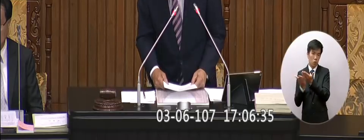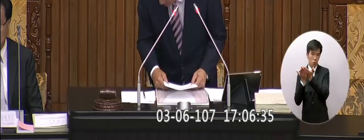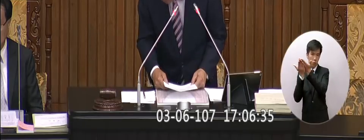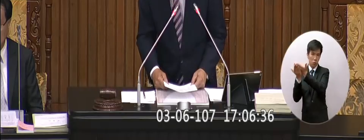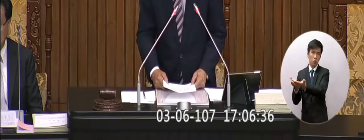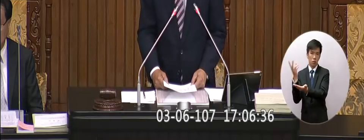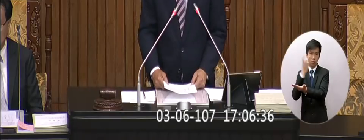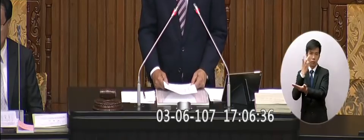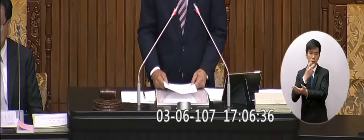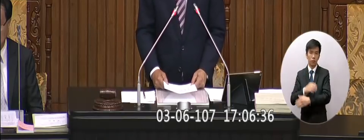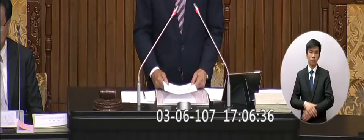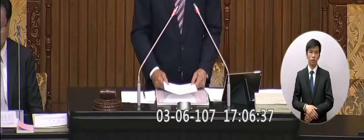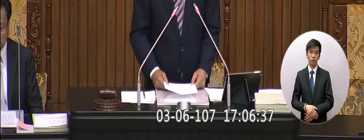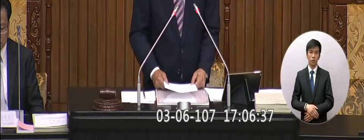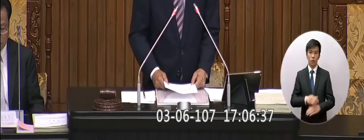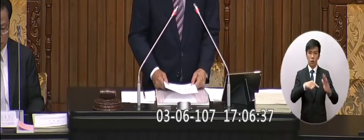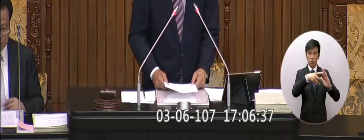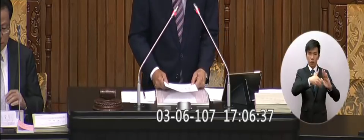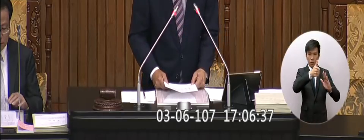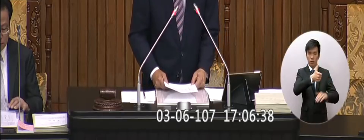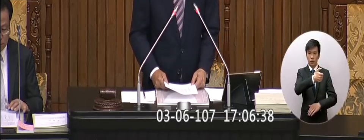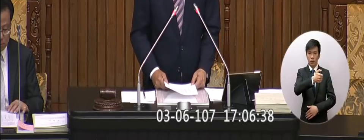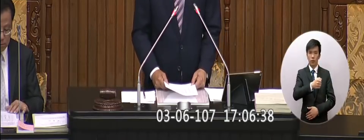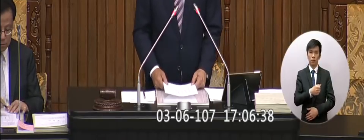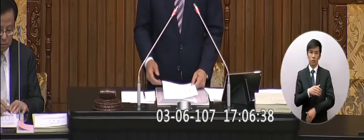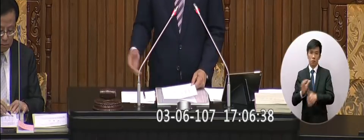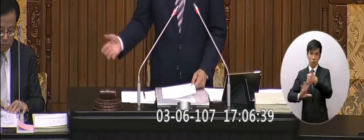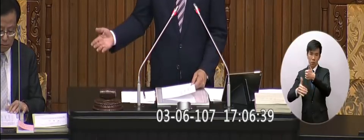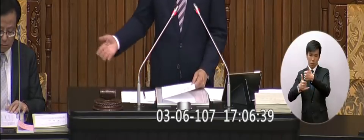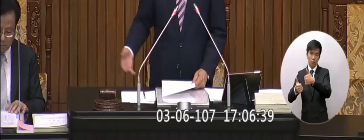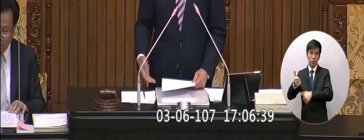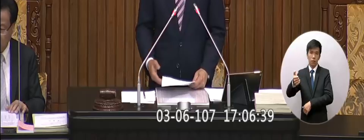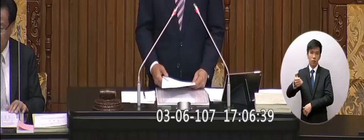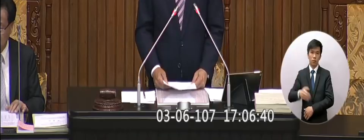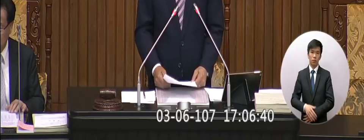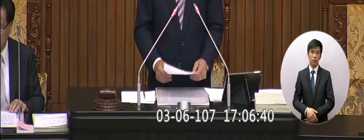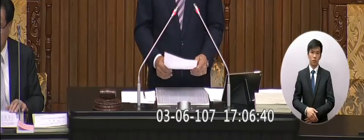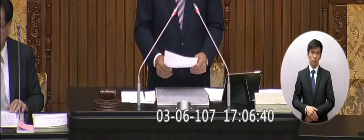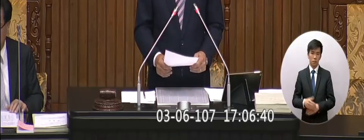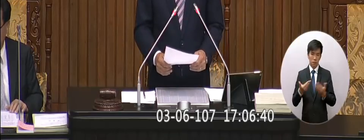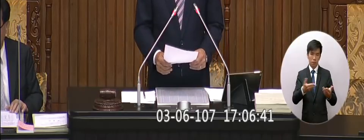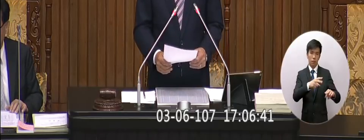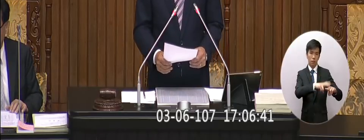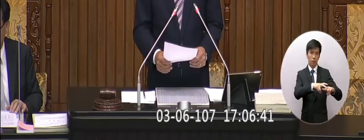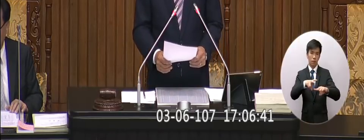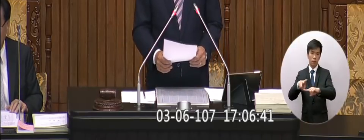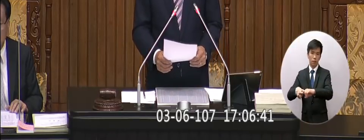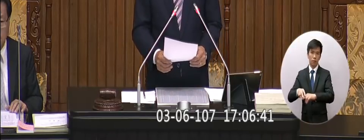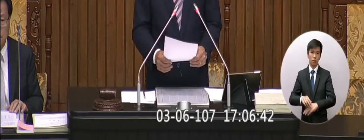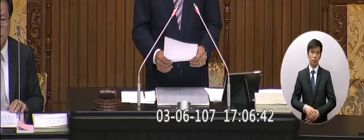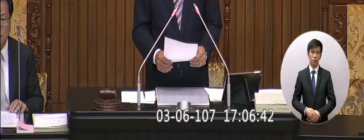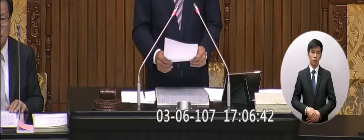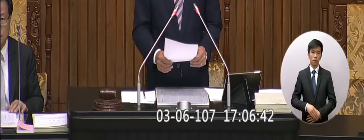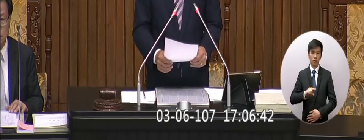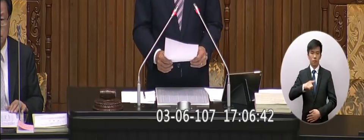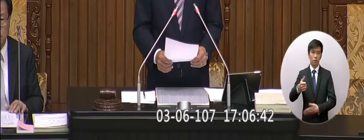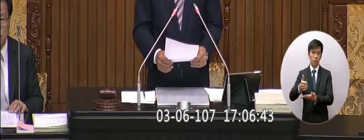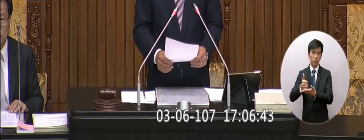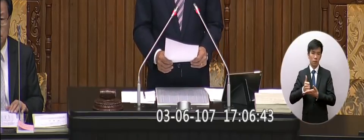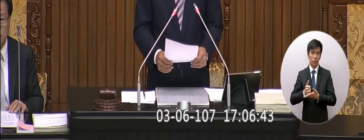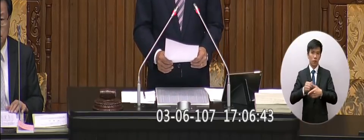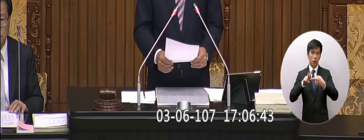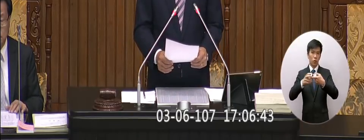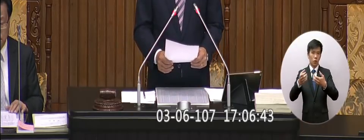陈委员。好，谢谢赖院长，谢谢陈委员，请回座。下一位，请庄委员瑞